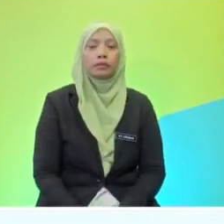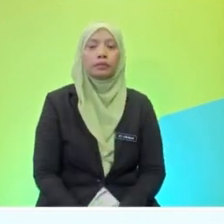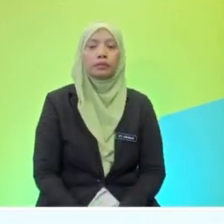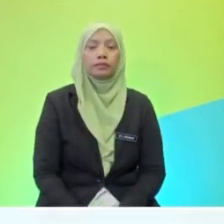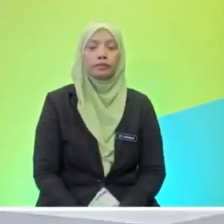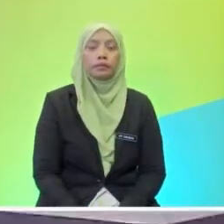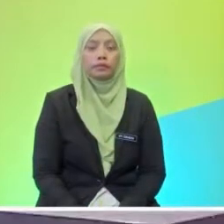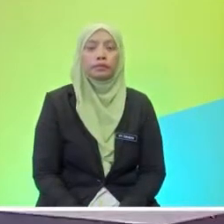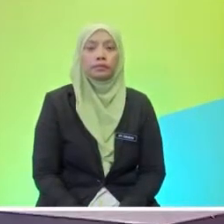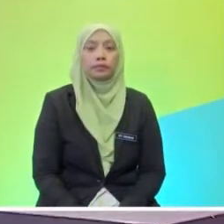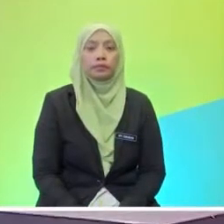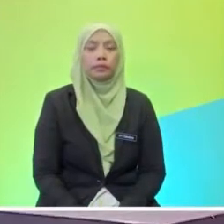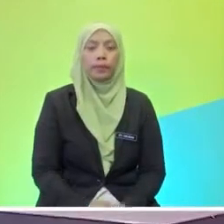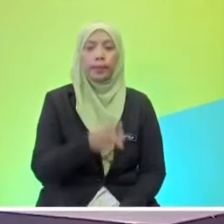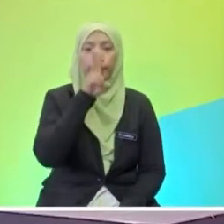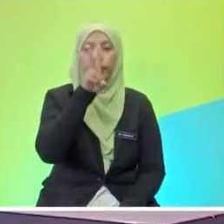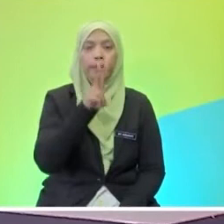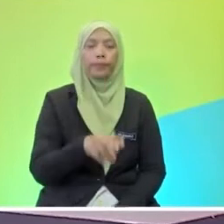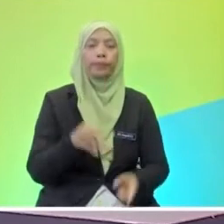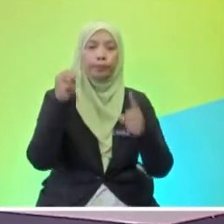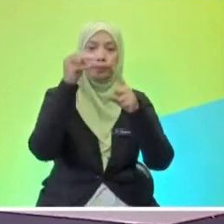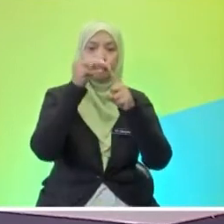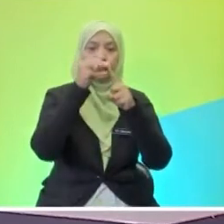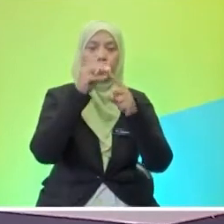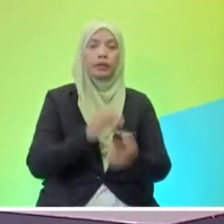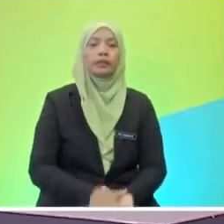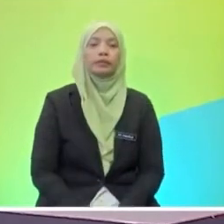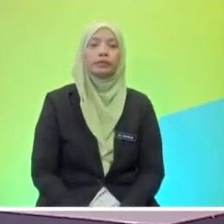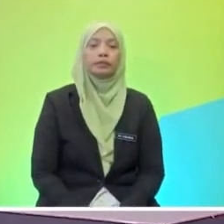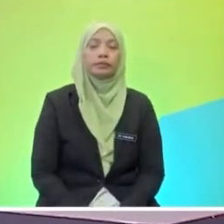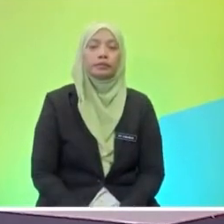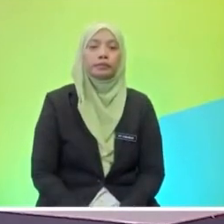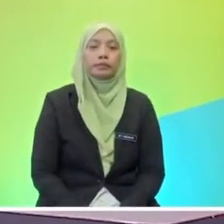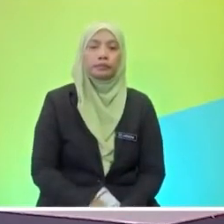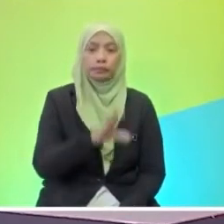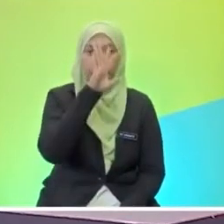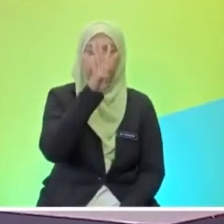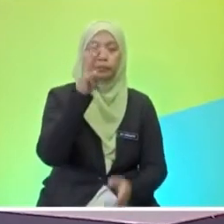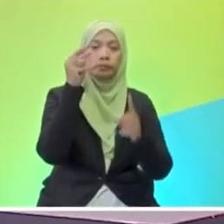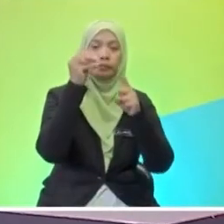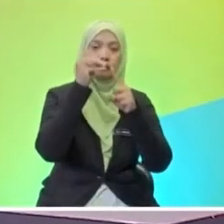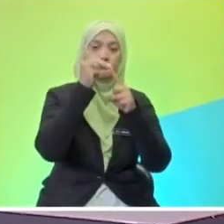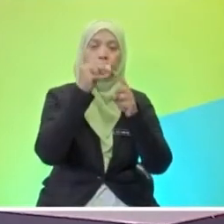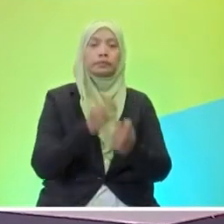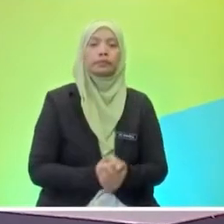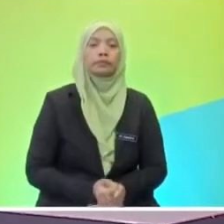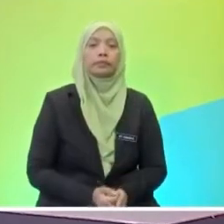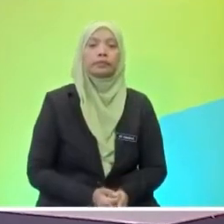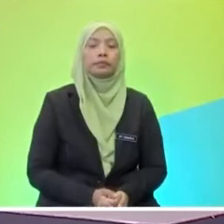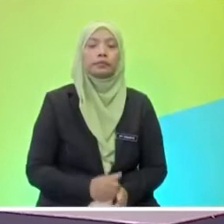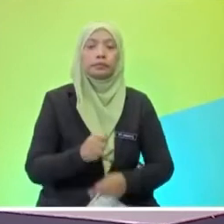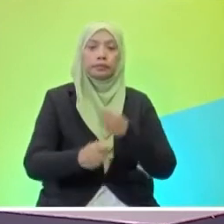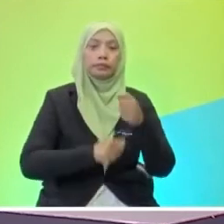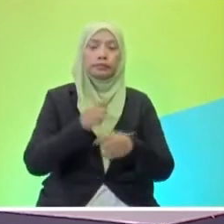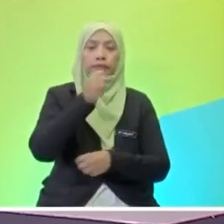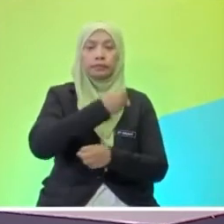situ dan ekonomi awak dapat Makkah 4 maka jadi alas kita apa